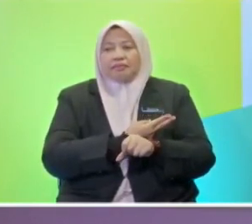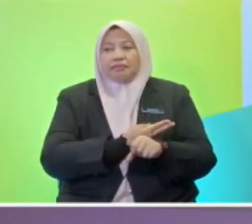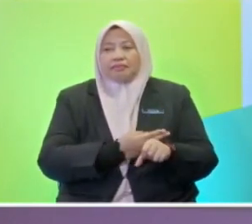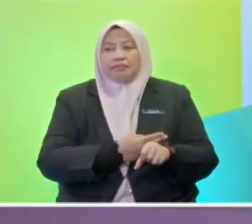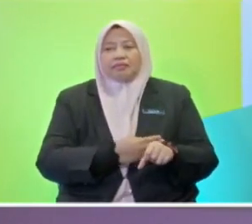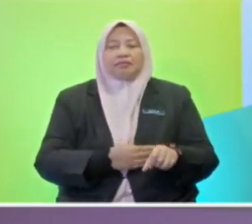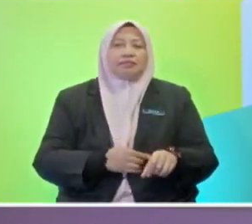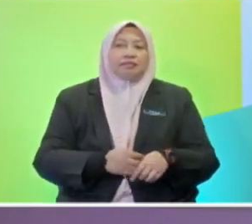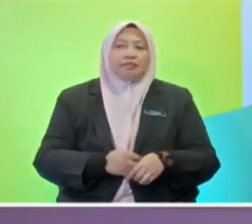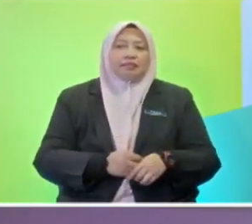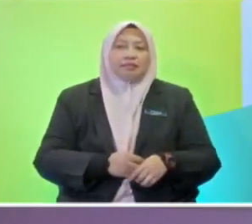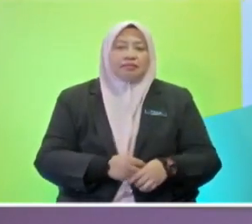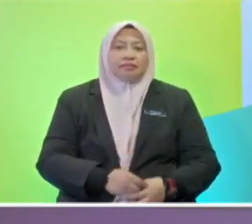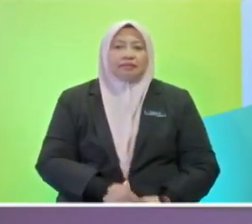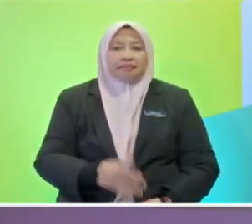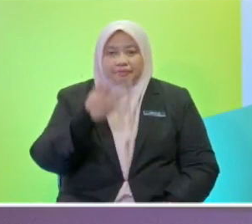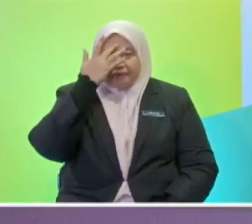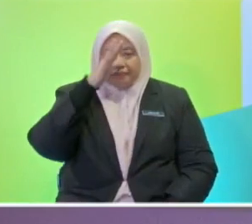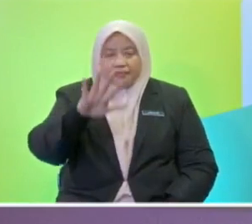ya ini besi